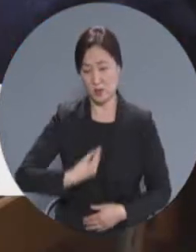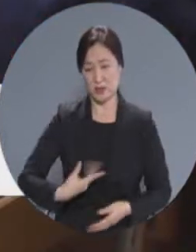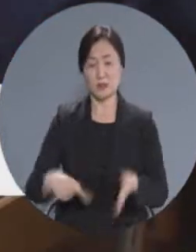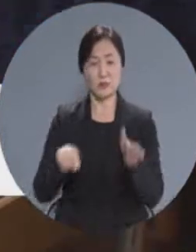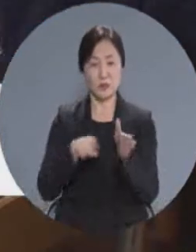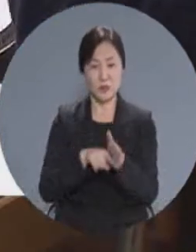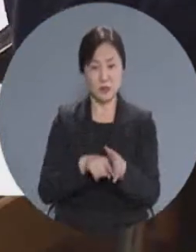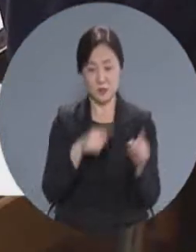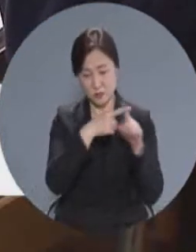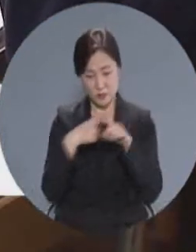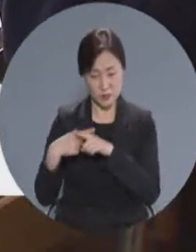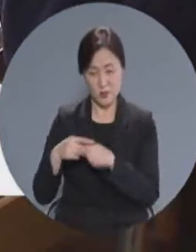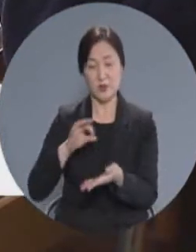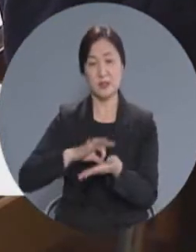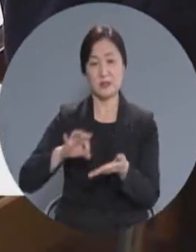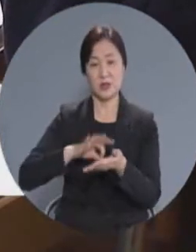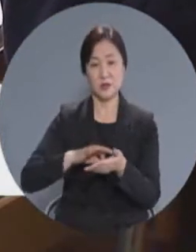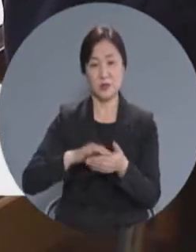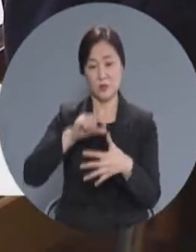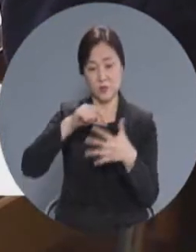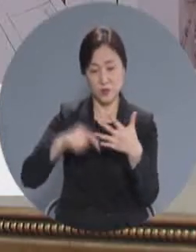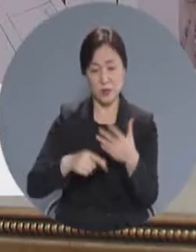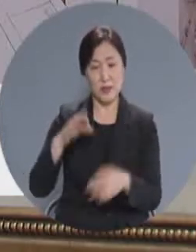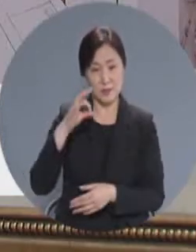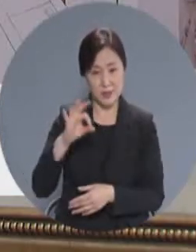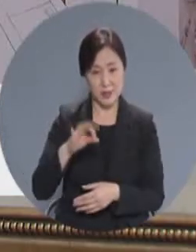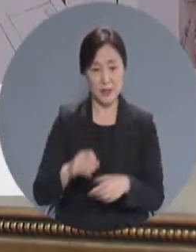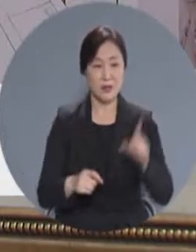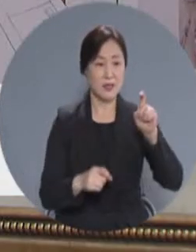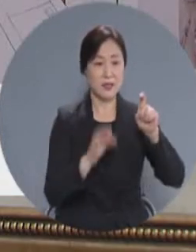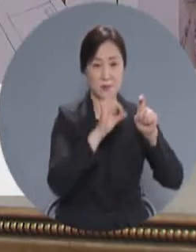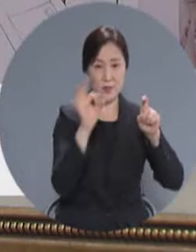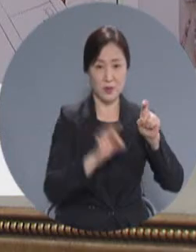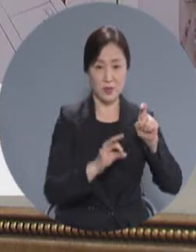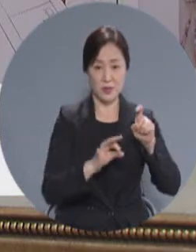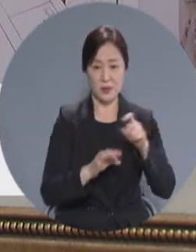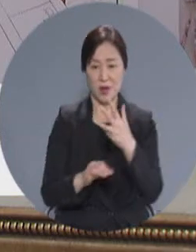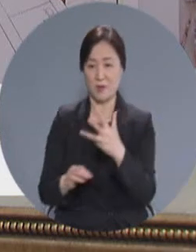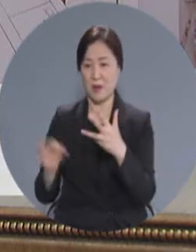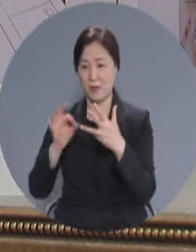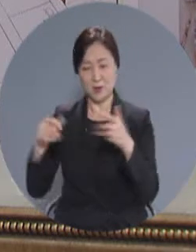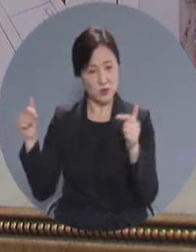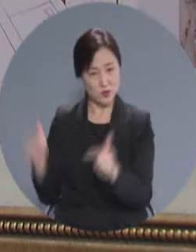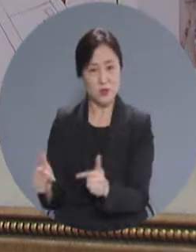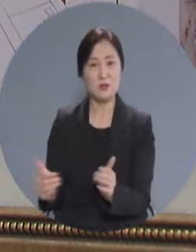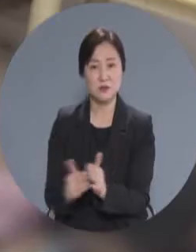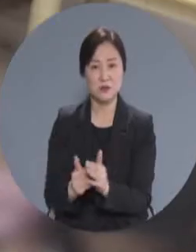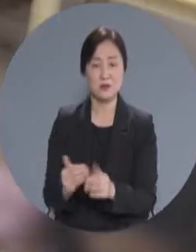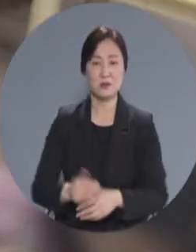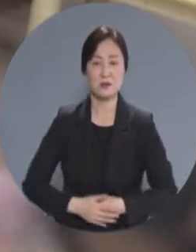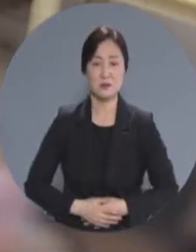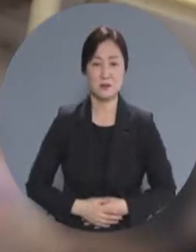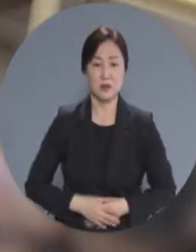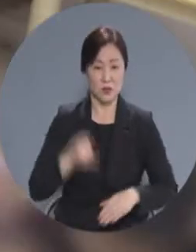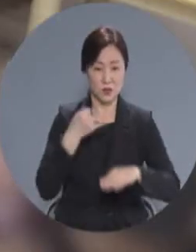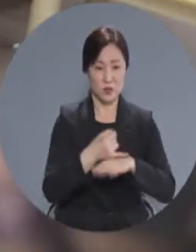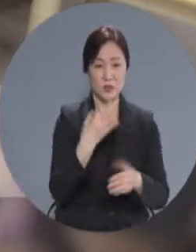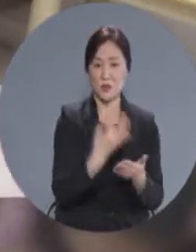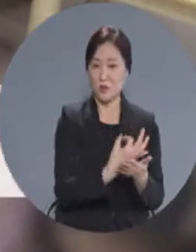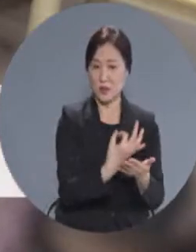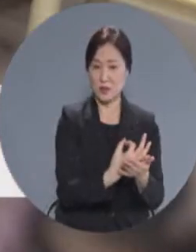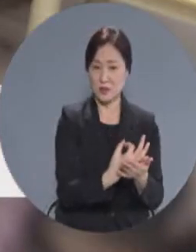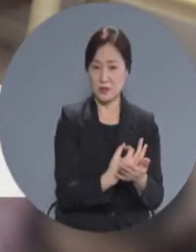의무적으로 사용해야 되는 프로그램 b 비율이 10% 에서 8% 로 낮아졌습니다 체제 행 검은